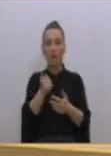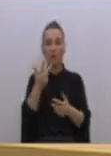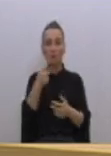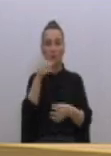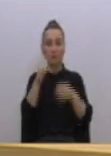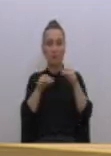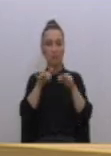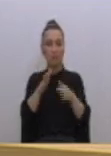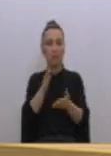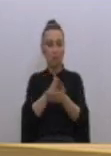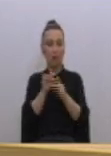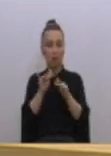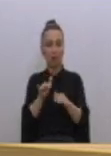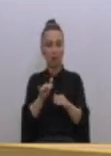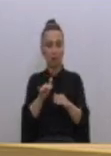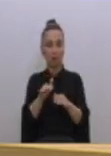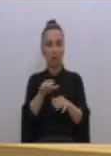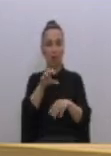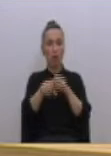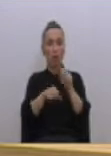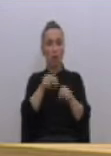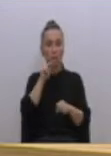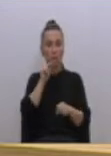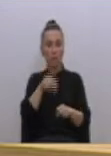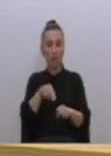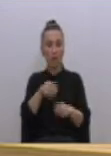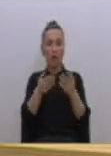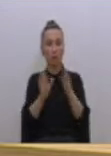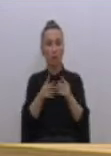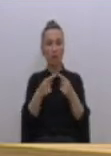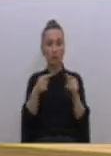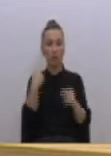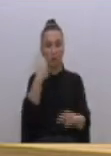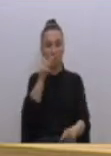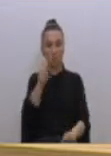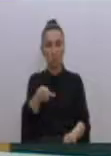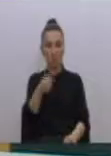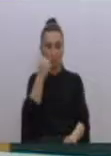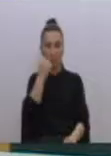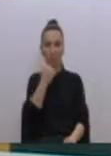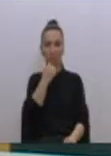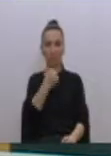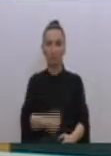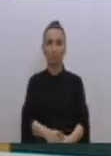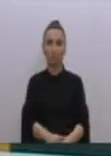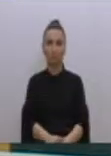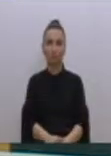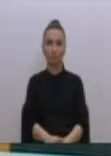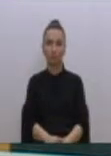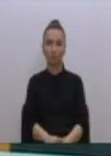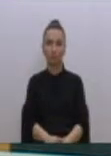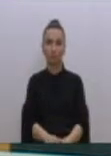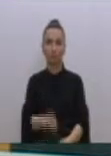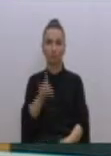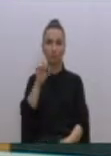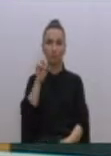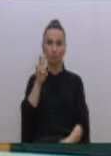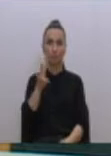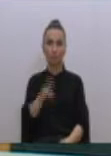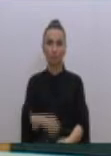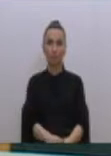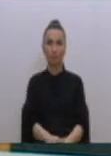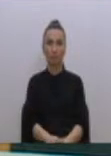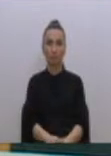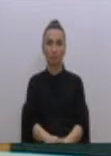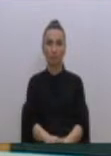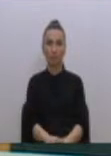სამართლის საქმე აღიძრა და კორუფციის ბრალდებით ან ზოგადად აი ამ ბრალდებით დაკავებული. მადლობა. რომან გოცირიძე.